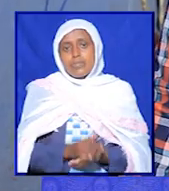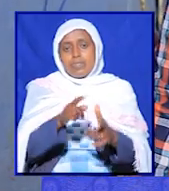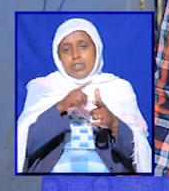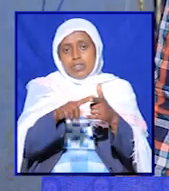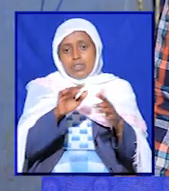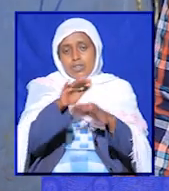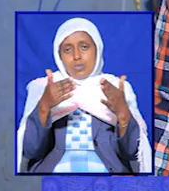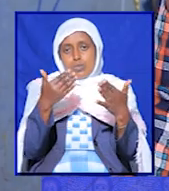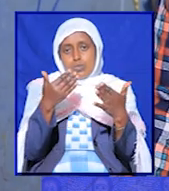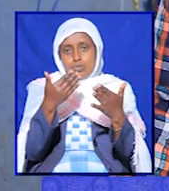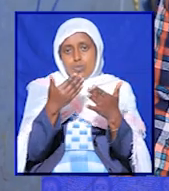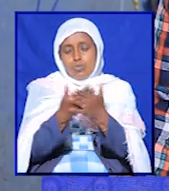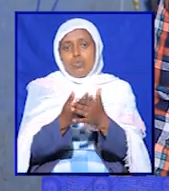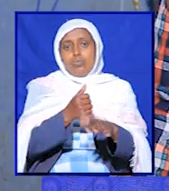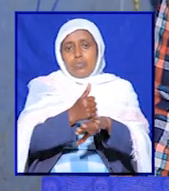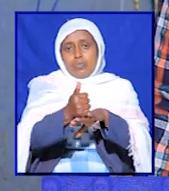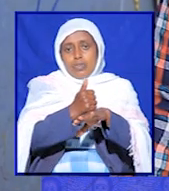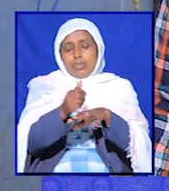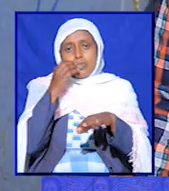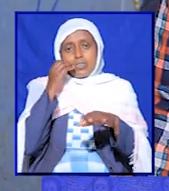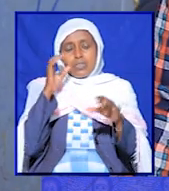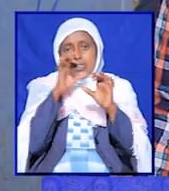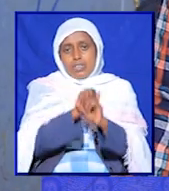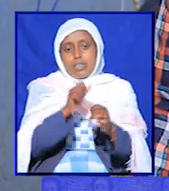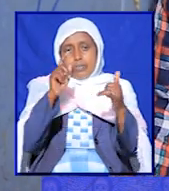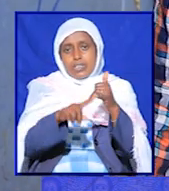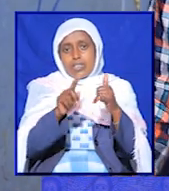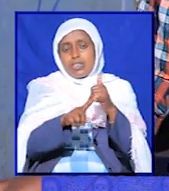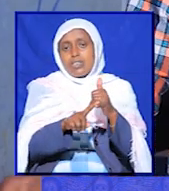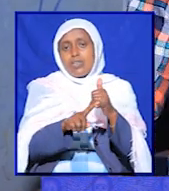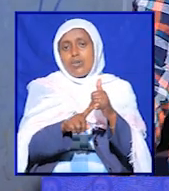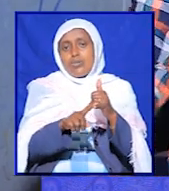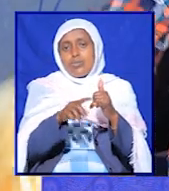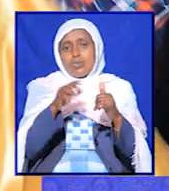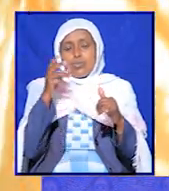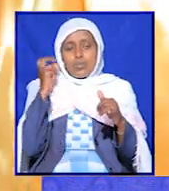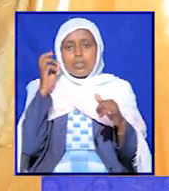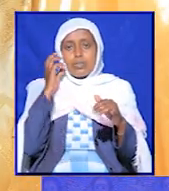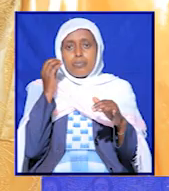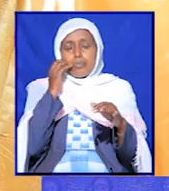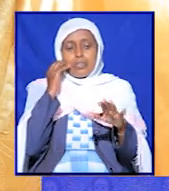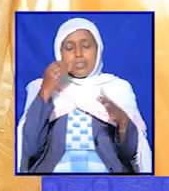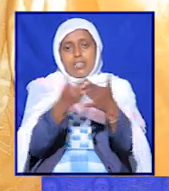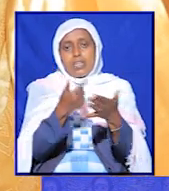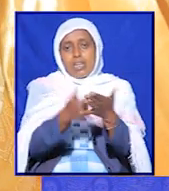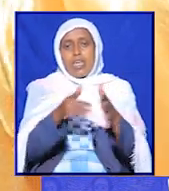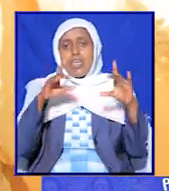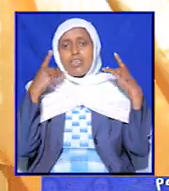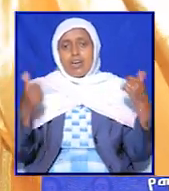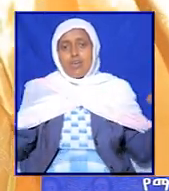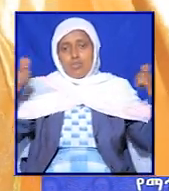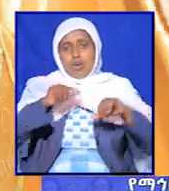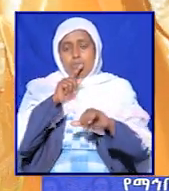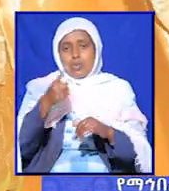እንዴ ከሁሉም ተኩስ ቤት ጨርሰን አሁን የመጨረሻው ደርሰናል ይሄ እንግዲህ የካህኑ ካባ ነው